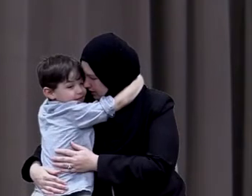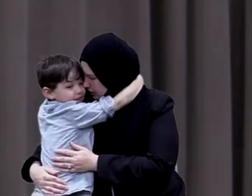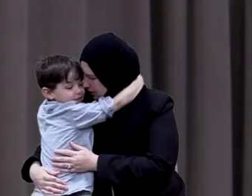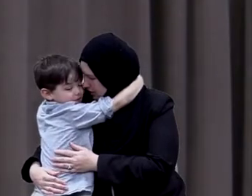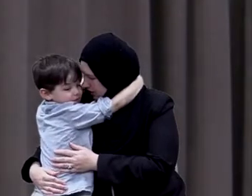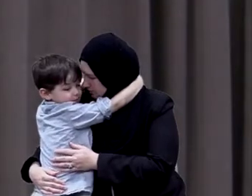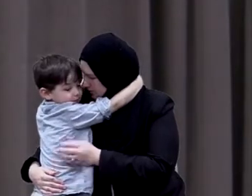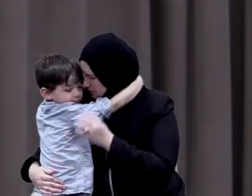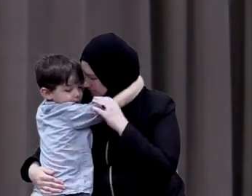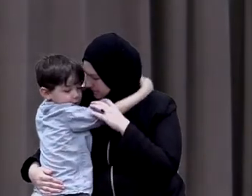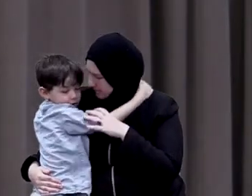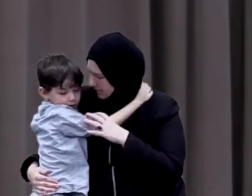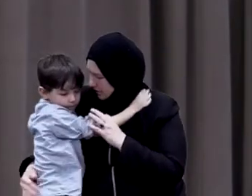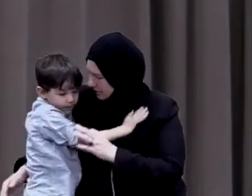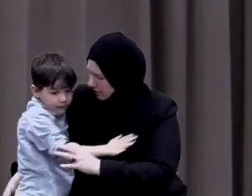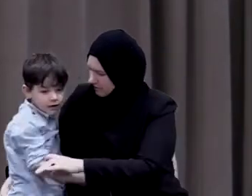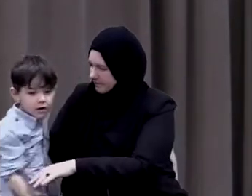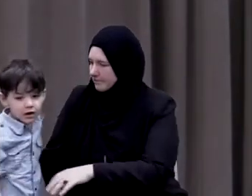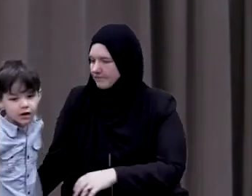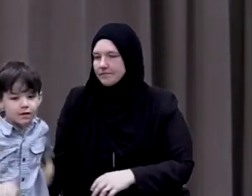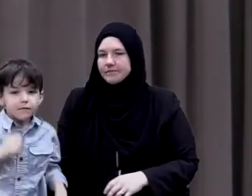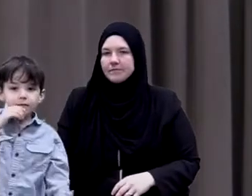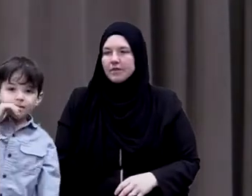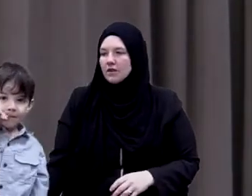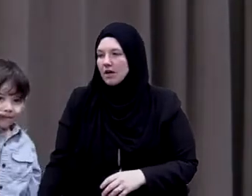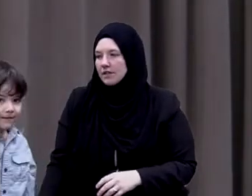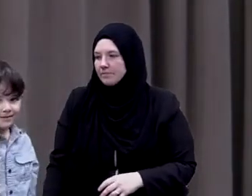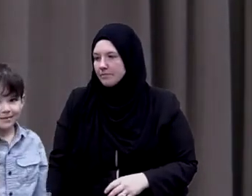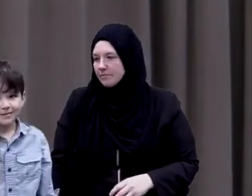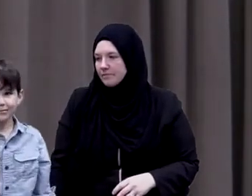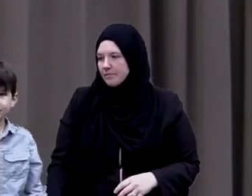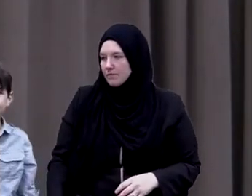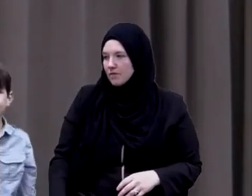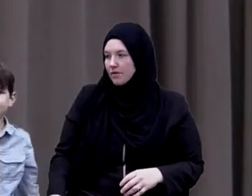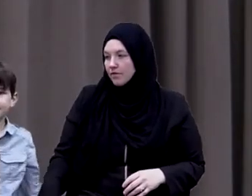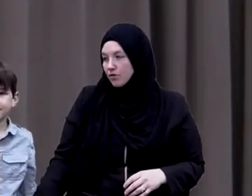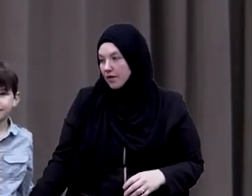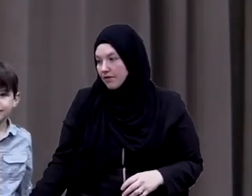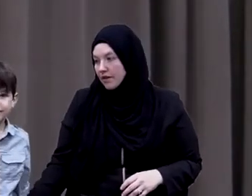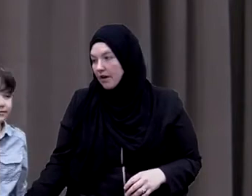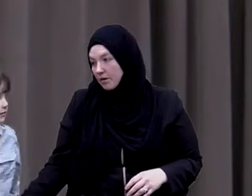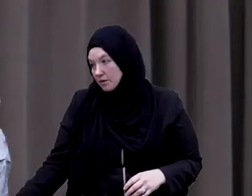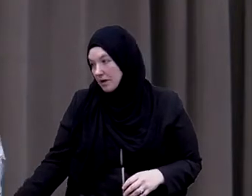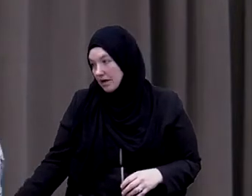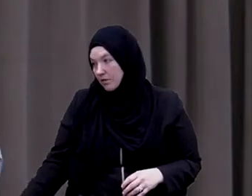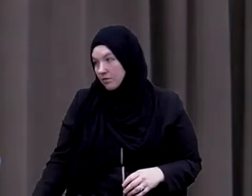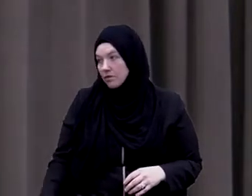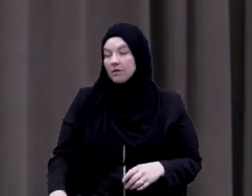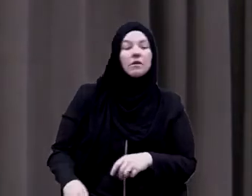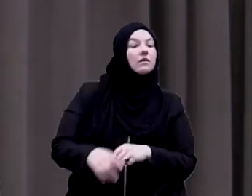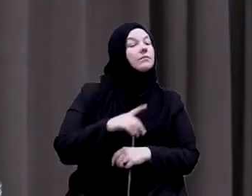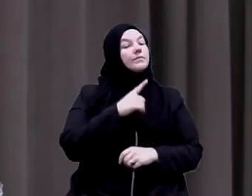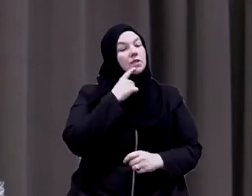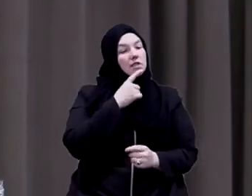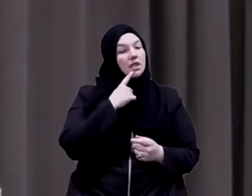Prophet, لَتَنْقُضُنَّ عُرَى الْإِسْلَامِ عُرْوَةً عُرْوَةً أَوَّلُهَا